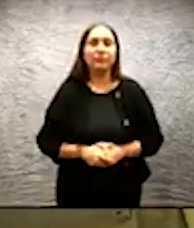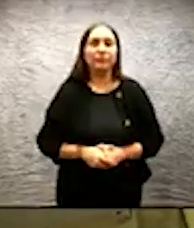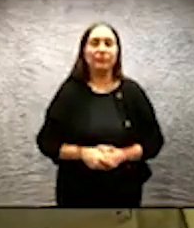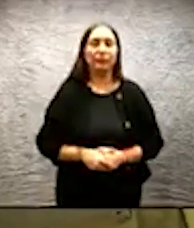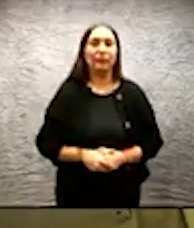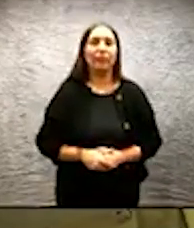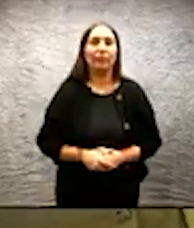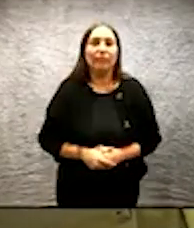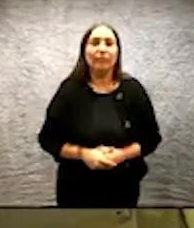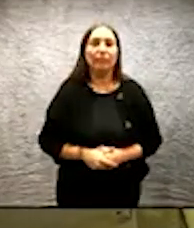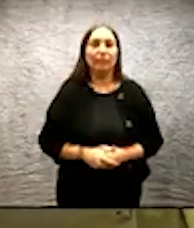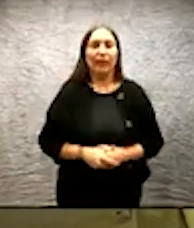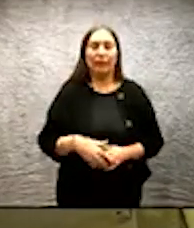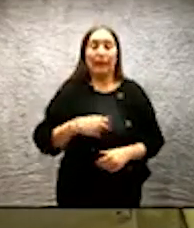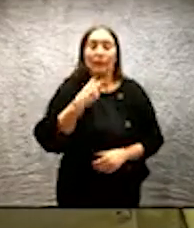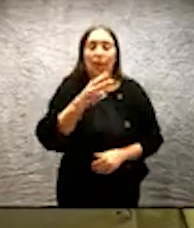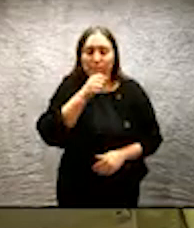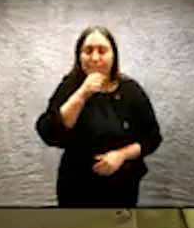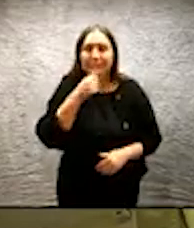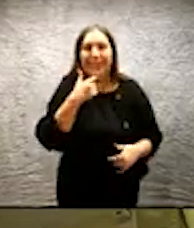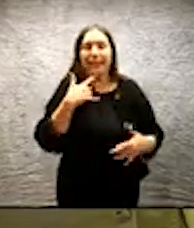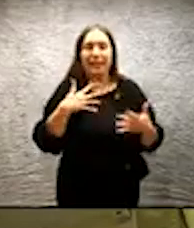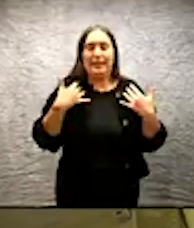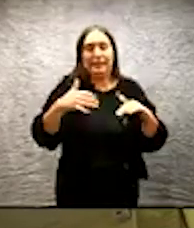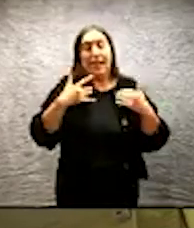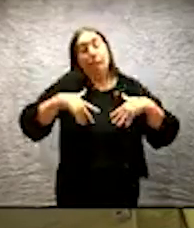Bien qu'elle ne soit pas bien claire ce soir, mais c'est pas grave.